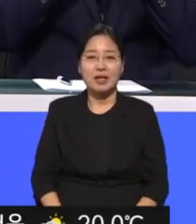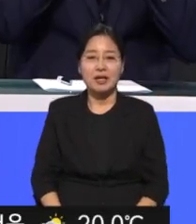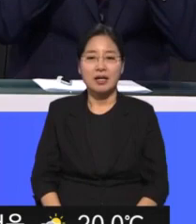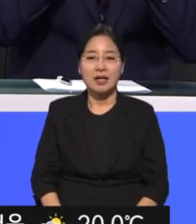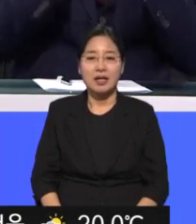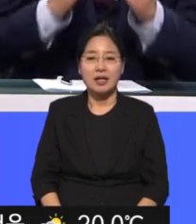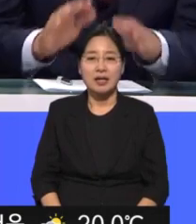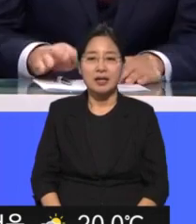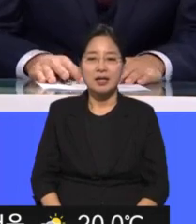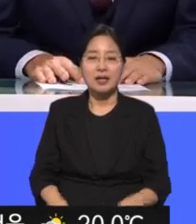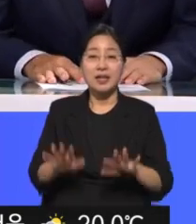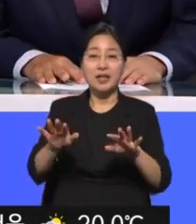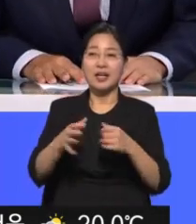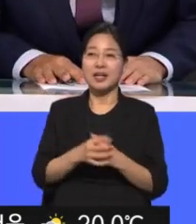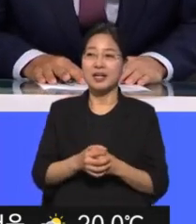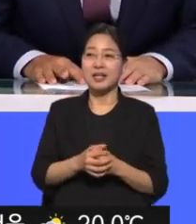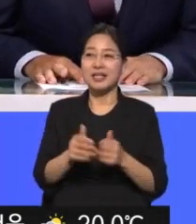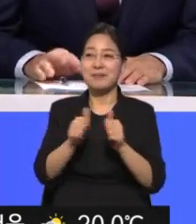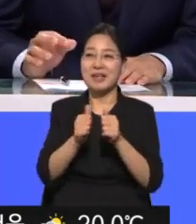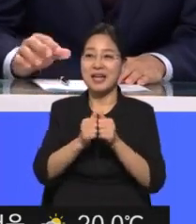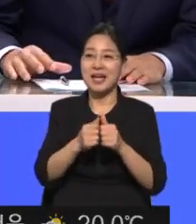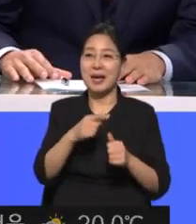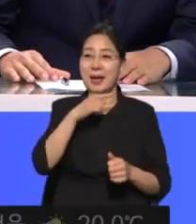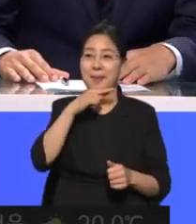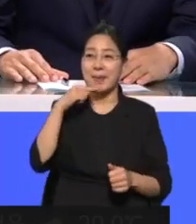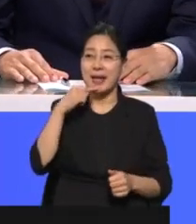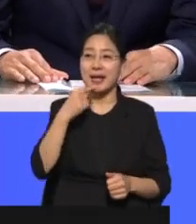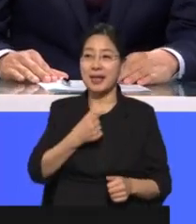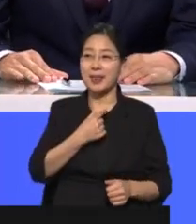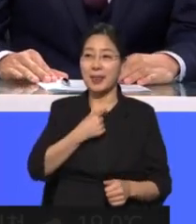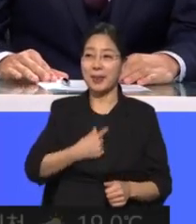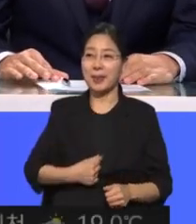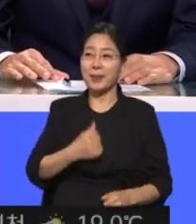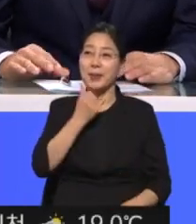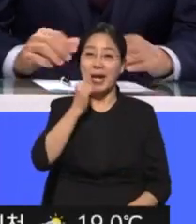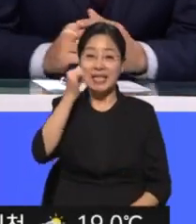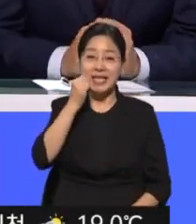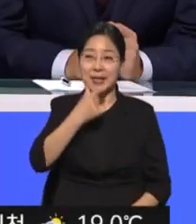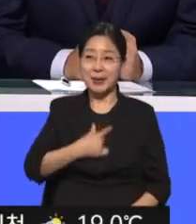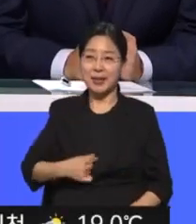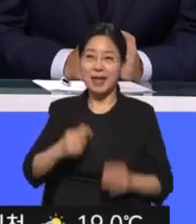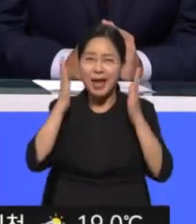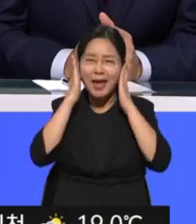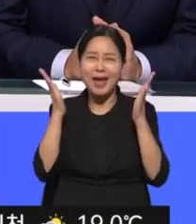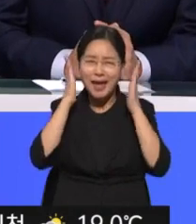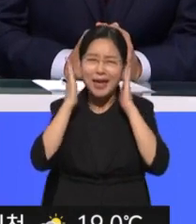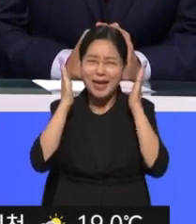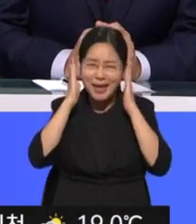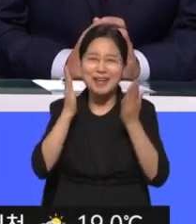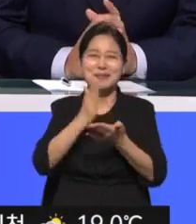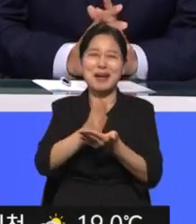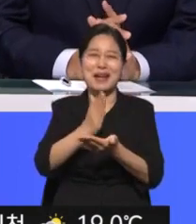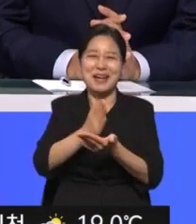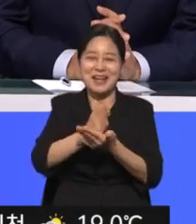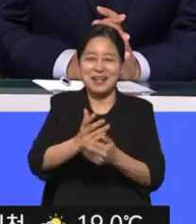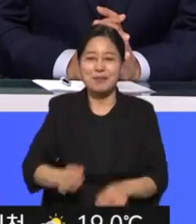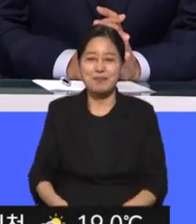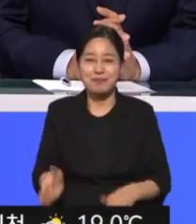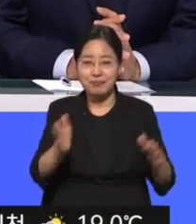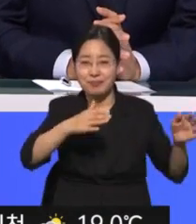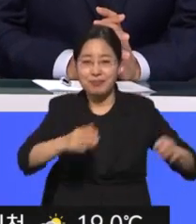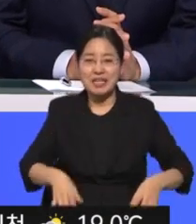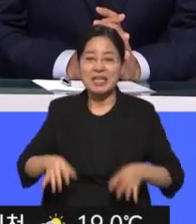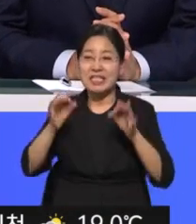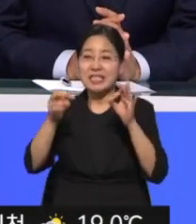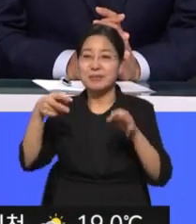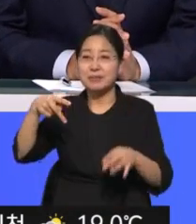너무 만지면 다를 수도 있어요. 라는 의견 주셨습니다. 네, 그 다음에 김성회 소장님은 요즘 입과 다리에